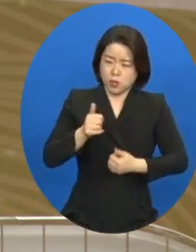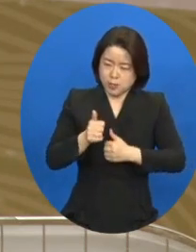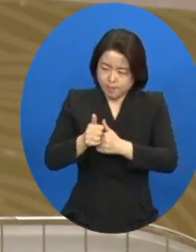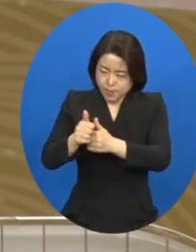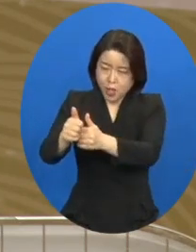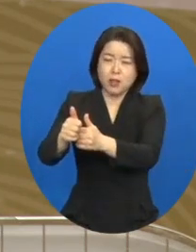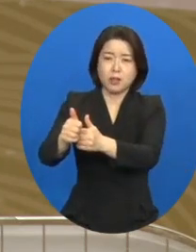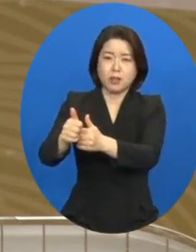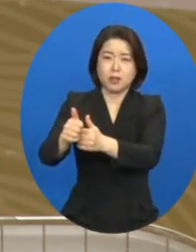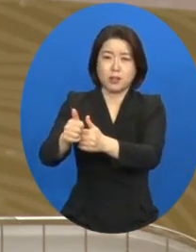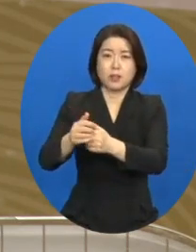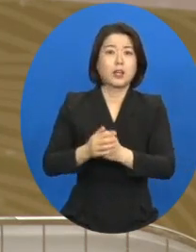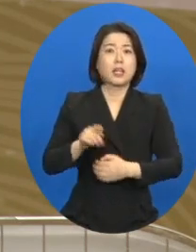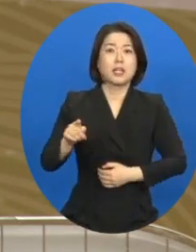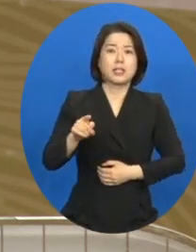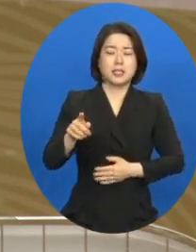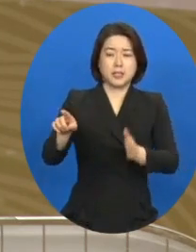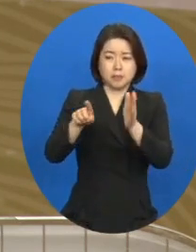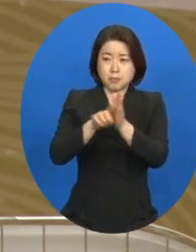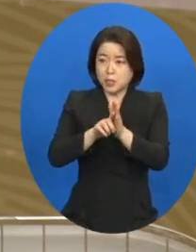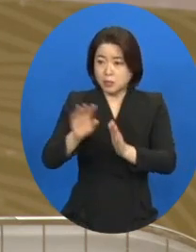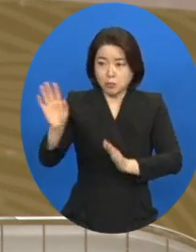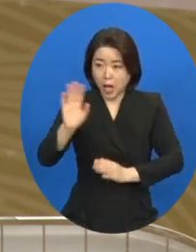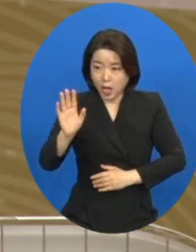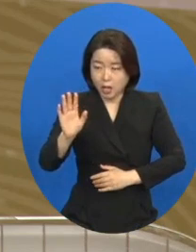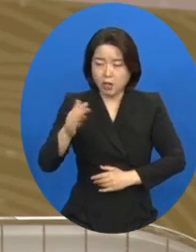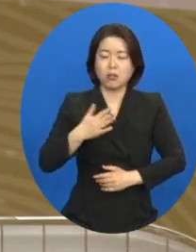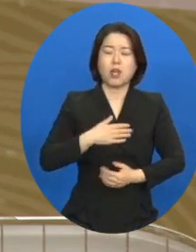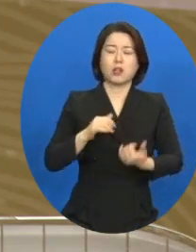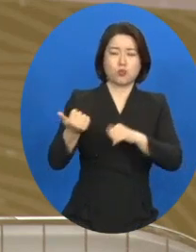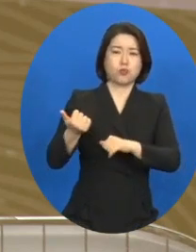따라간다. 이 믿음 아니면 나 죽는다.